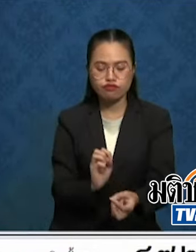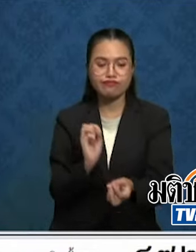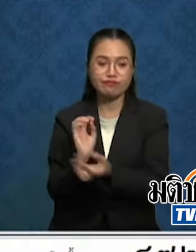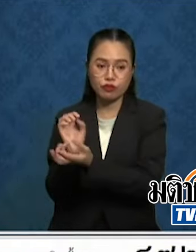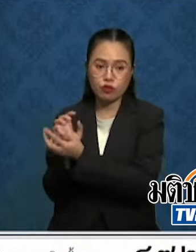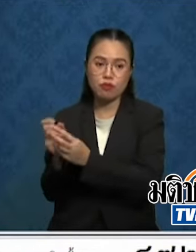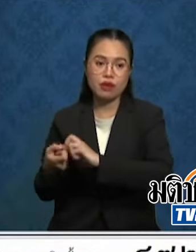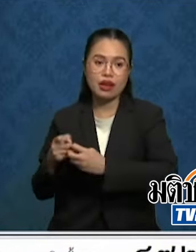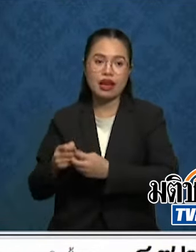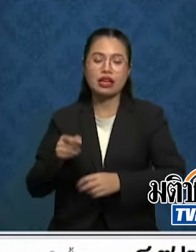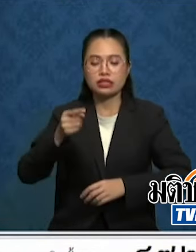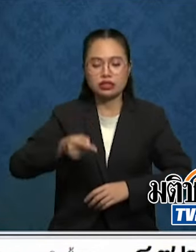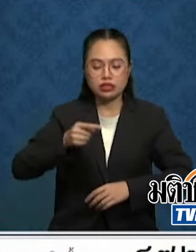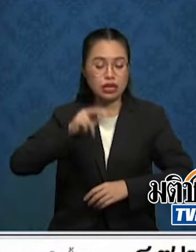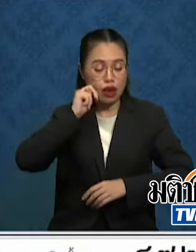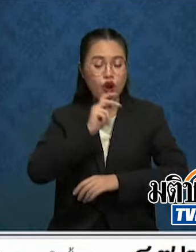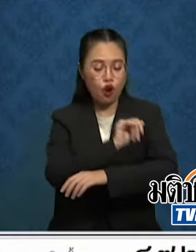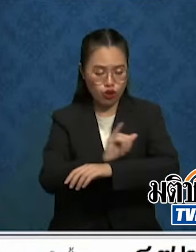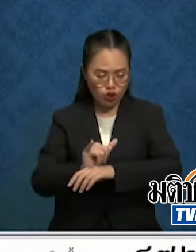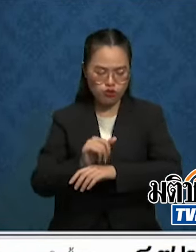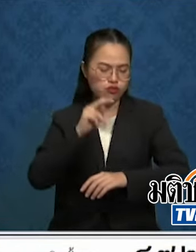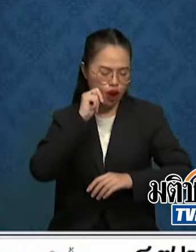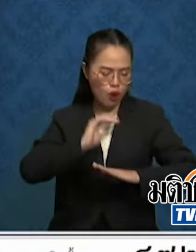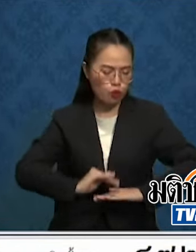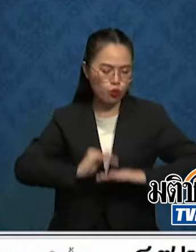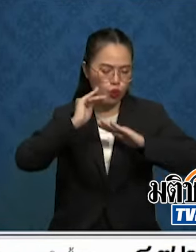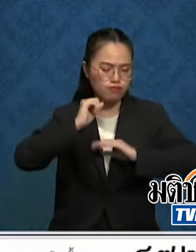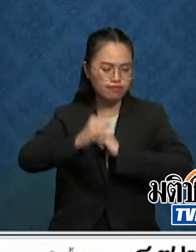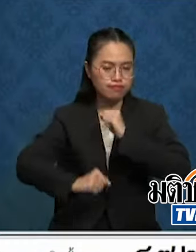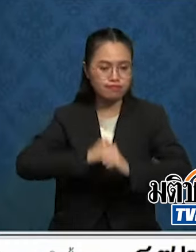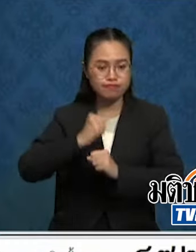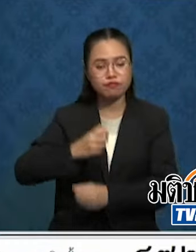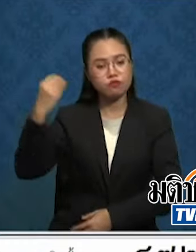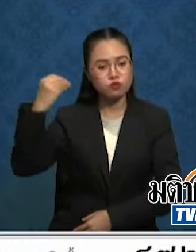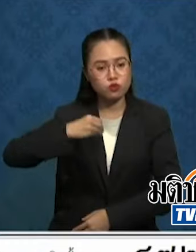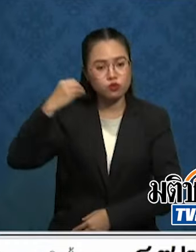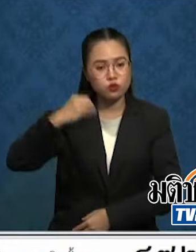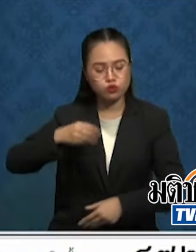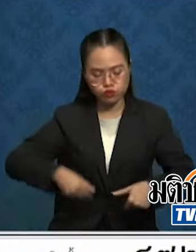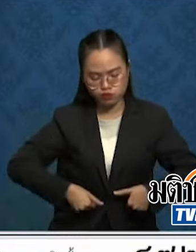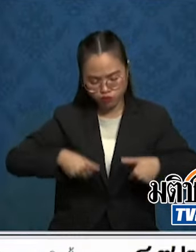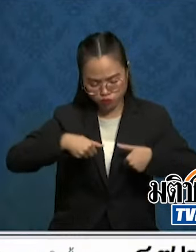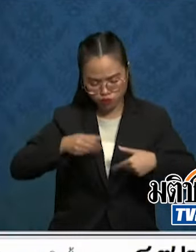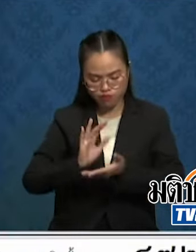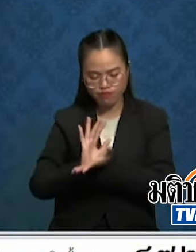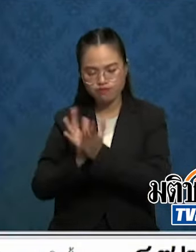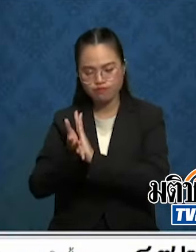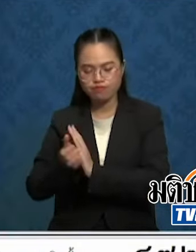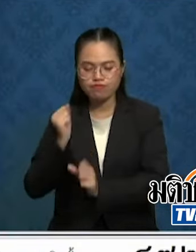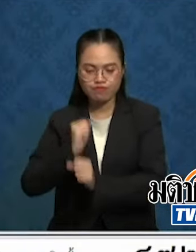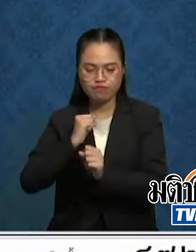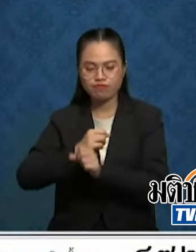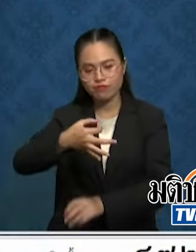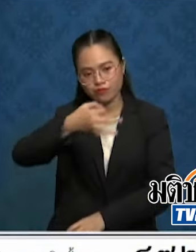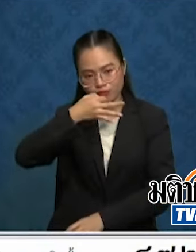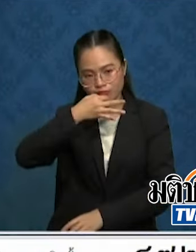ากวิถีชีวิตอยู่ร่วมกับน้ำกลายเป็นถูกน้ำท่วมครับ วิถีชีวิตคนอยุธยาเปลี่ยนไปมากการทำมาหากินยากขึ้นกระทบ